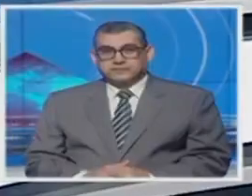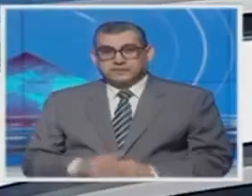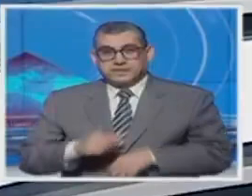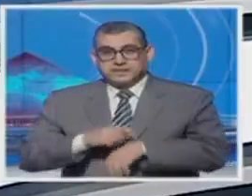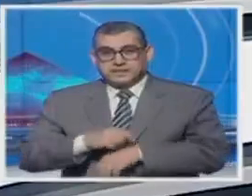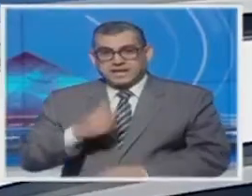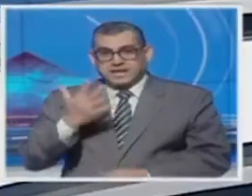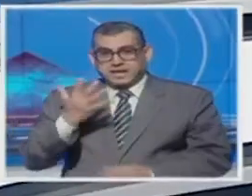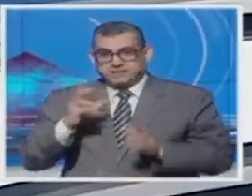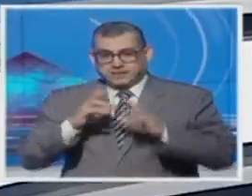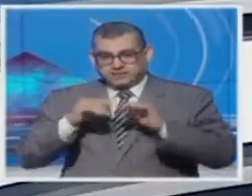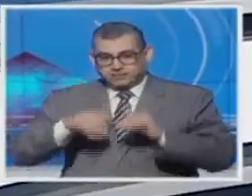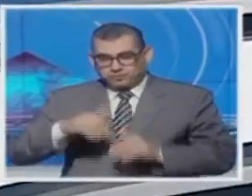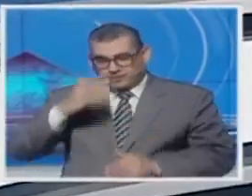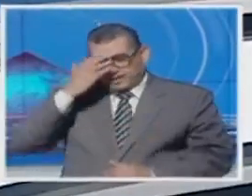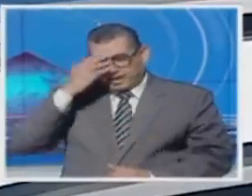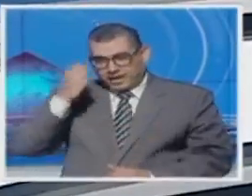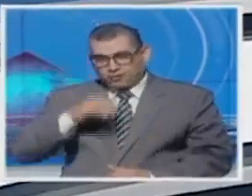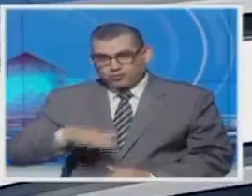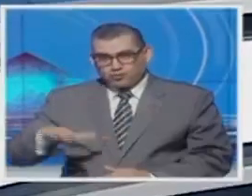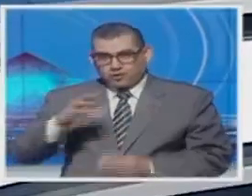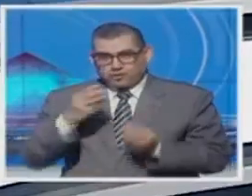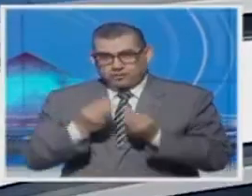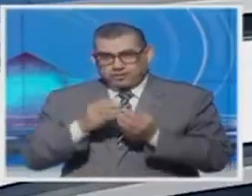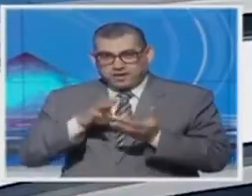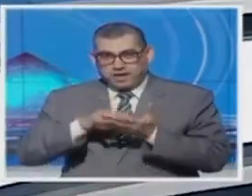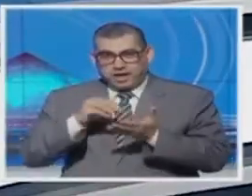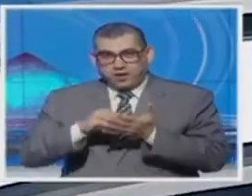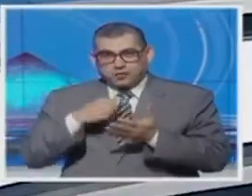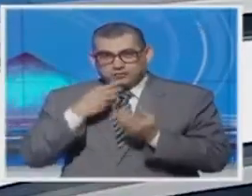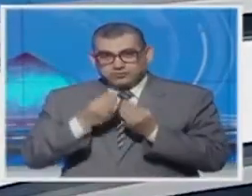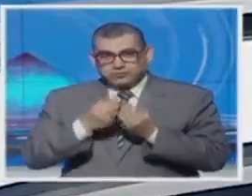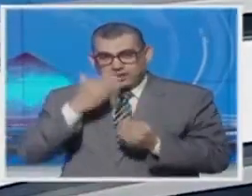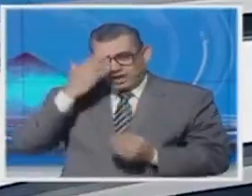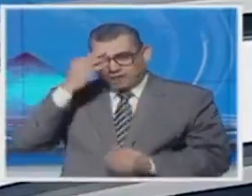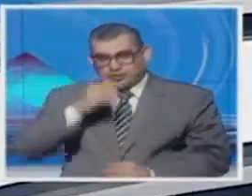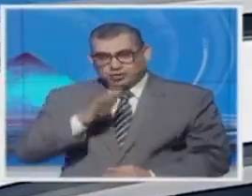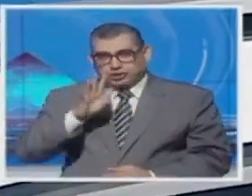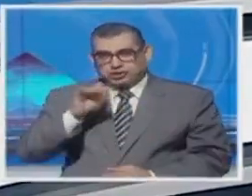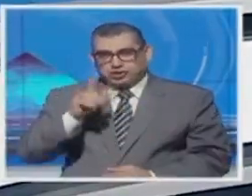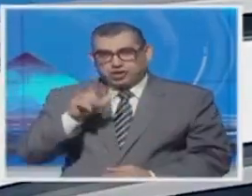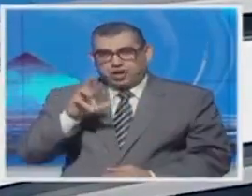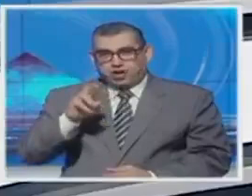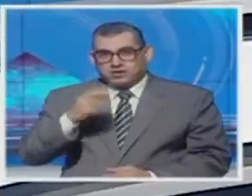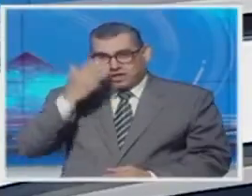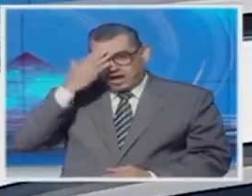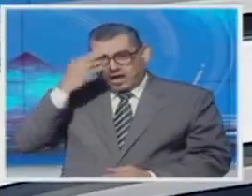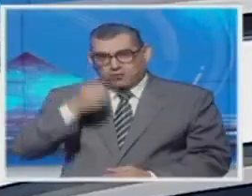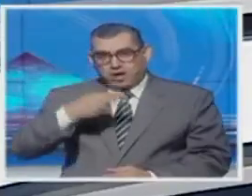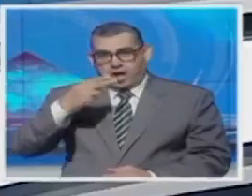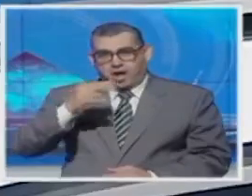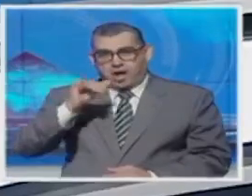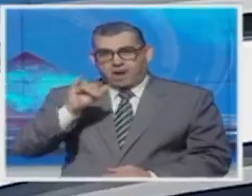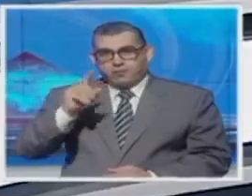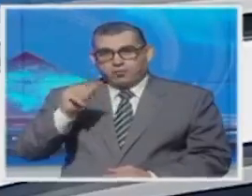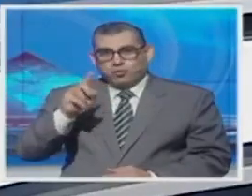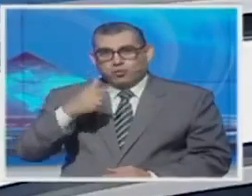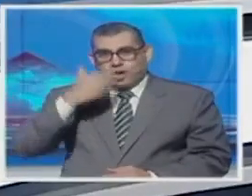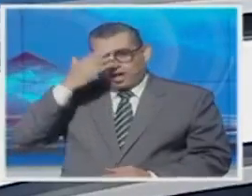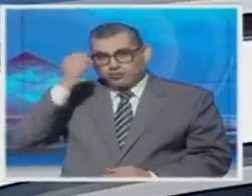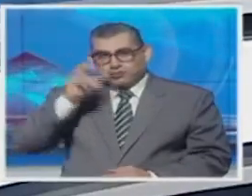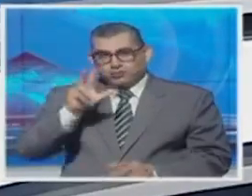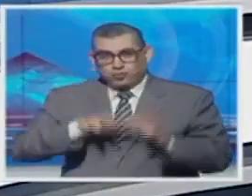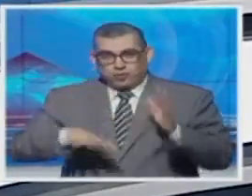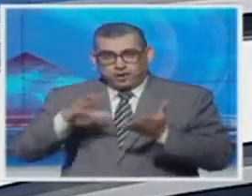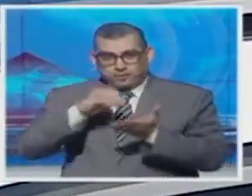الخامسة من التلفزيون المصري. مرحبا بكم مشاهدينا في كل مكان، ومرحبا بك زميلتي شيراز. مرحبا بك عمرو، مرحبا